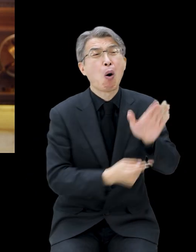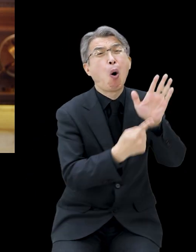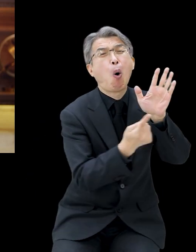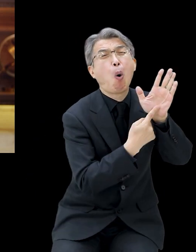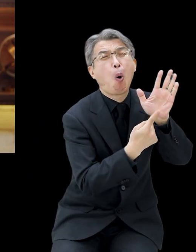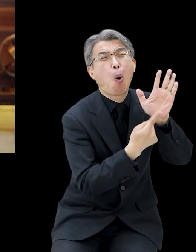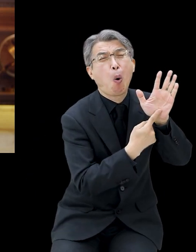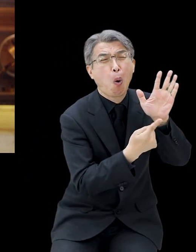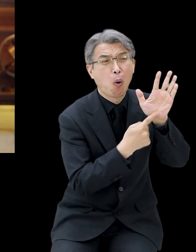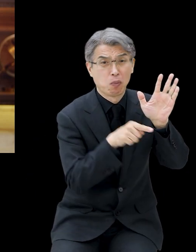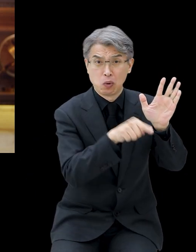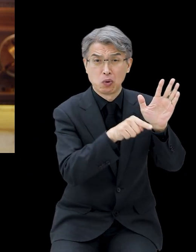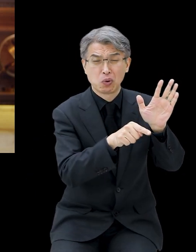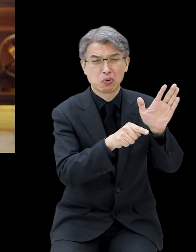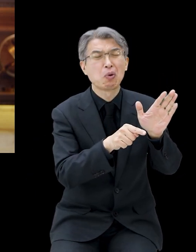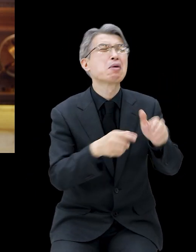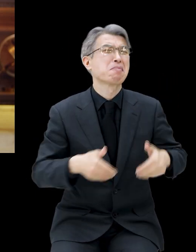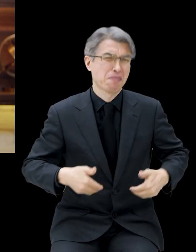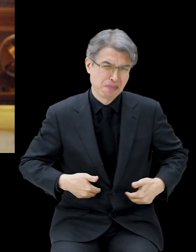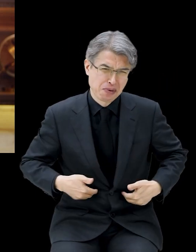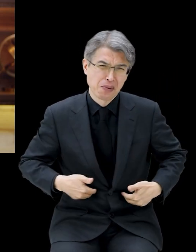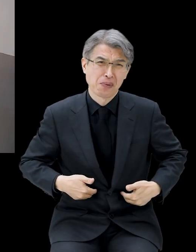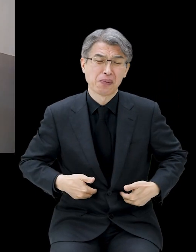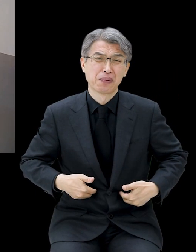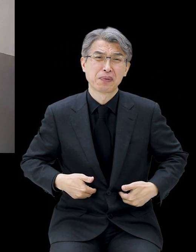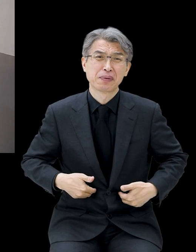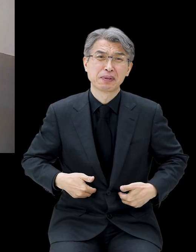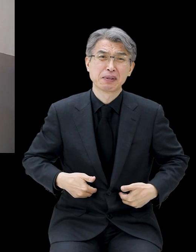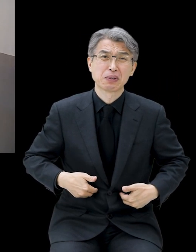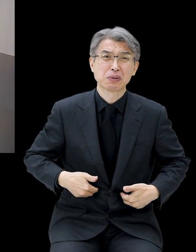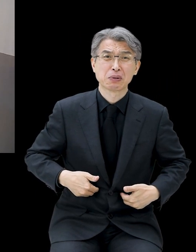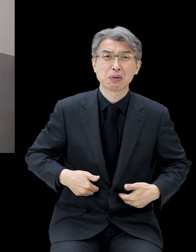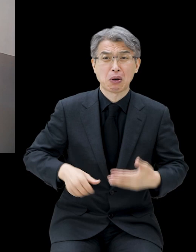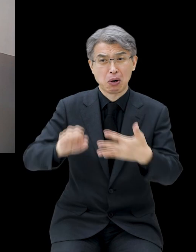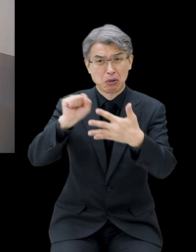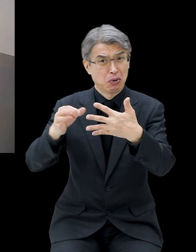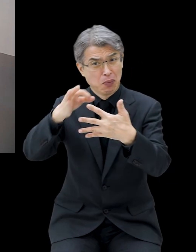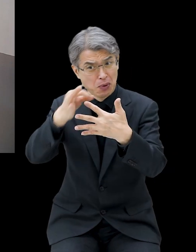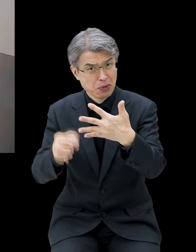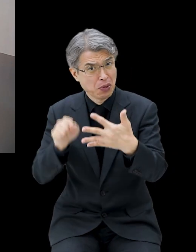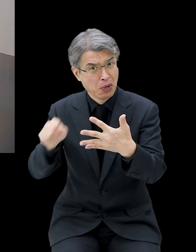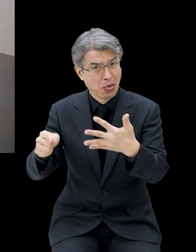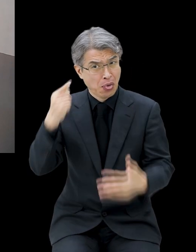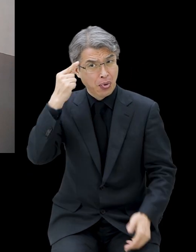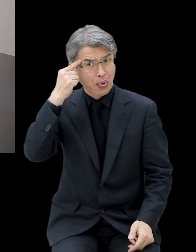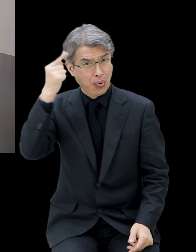좀 필요한 경우가 있습니다. 네. 소프트웨어 개발은 이제